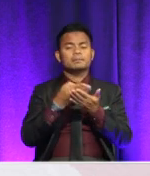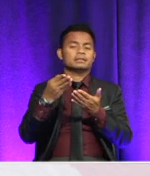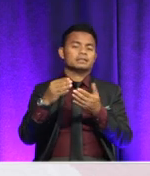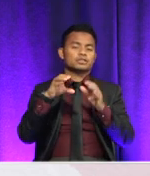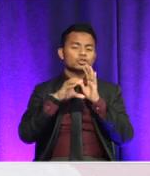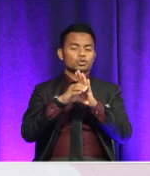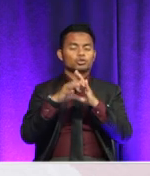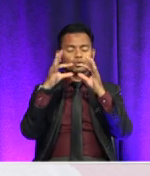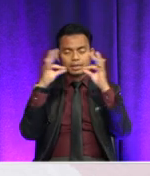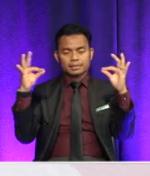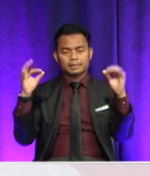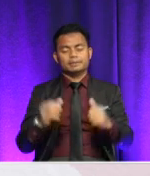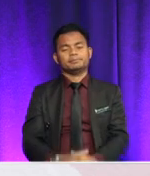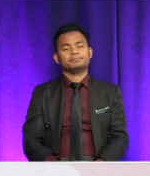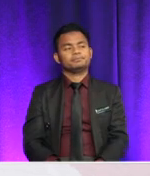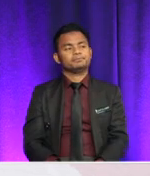Nak coba lagi